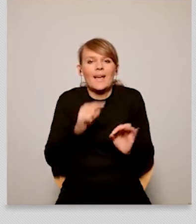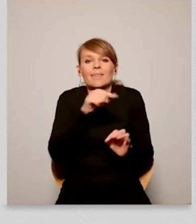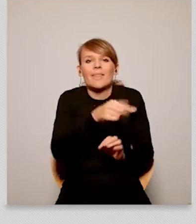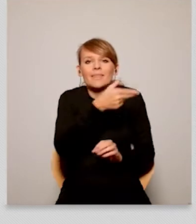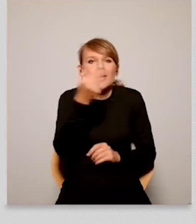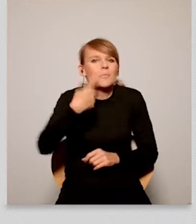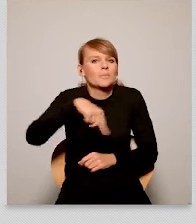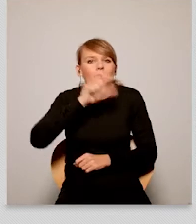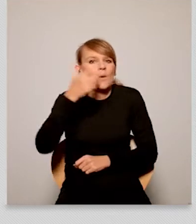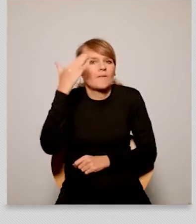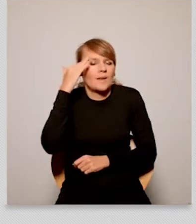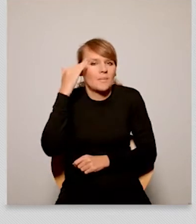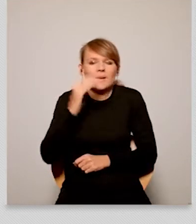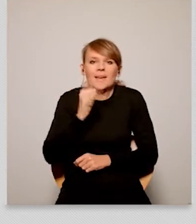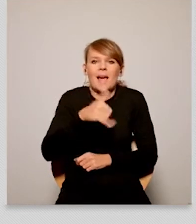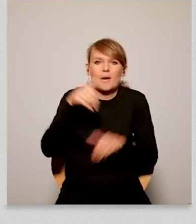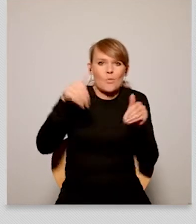przewidywać, jeśli chodzi o przyszłość.